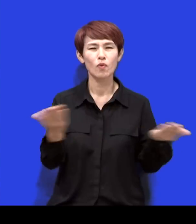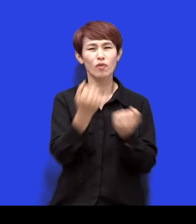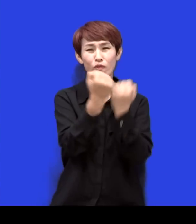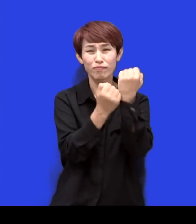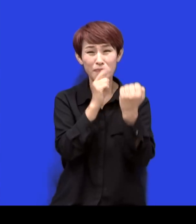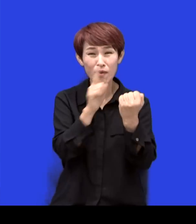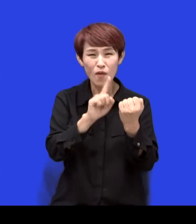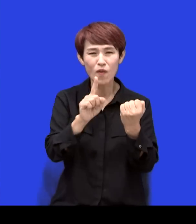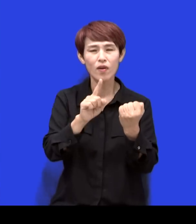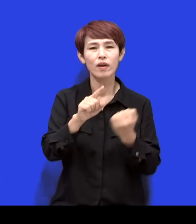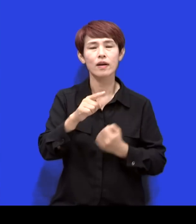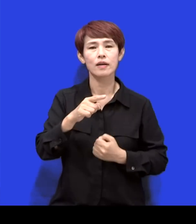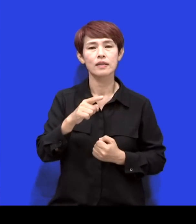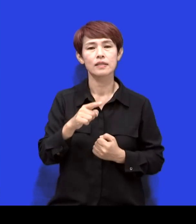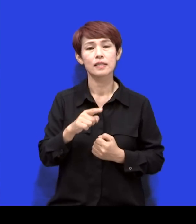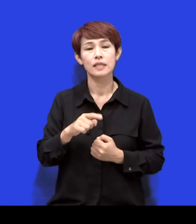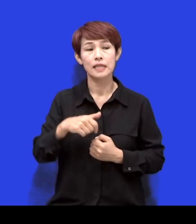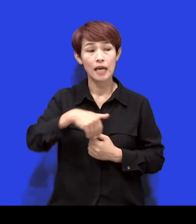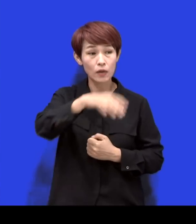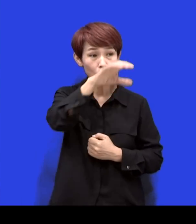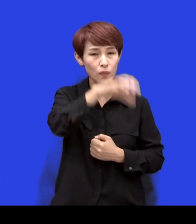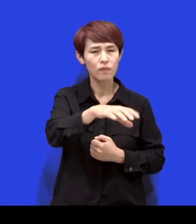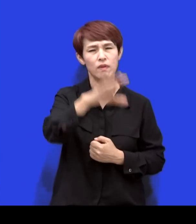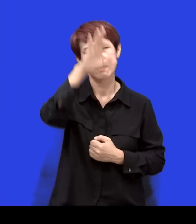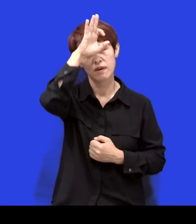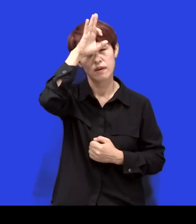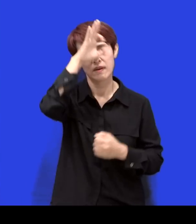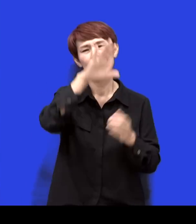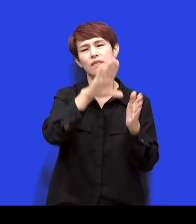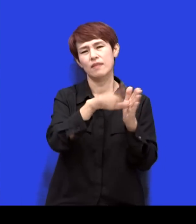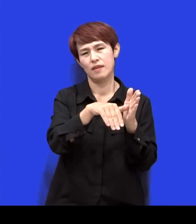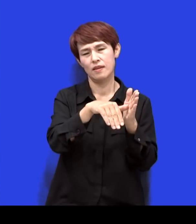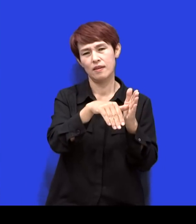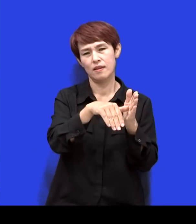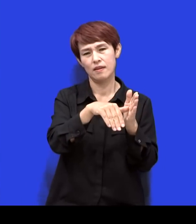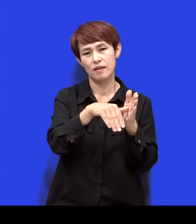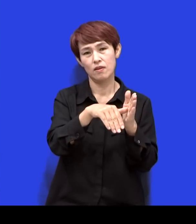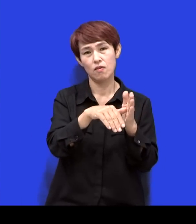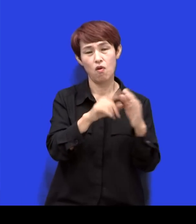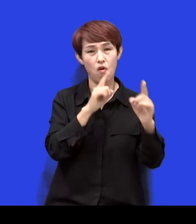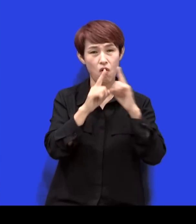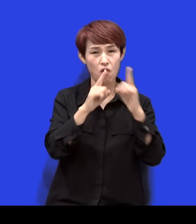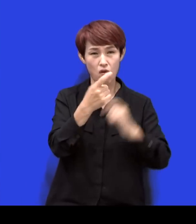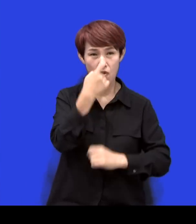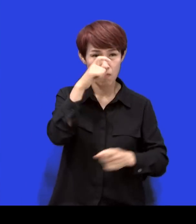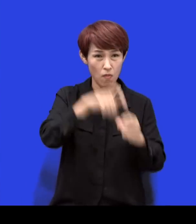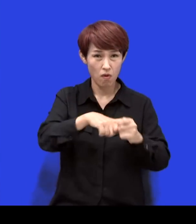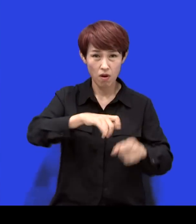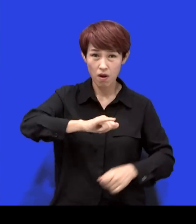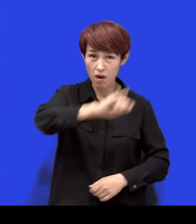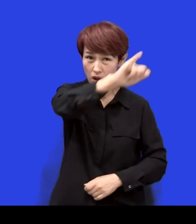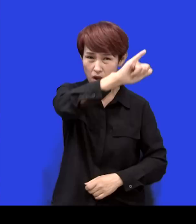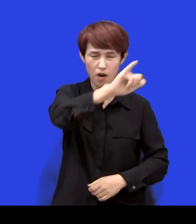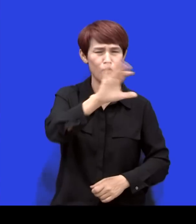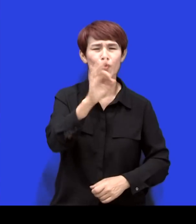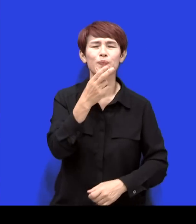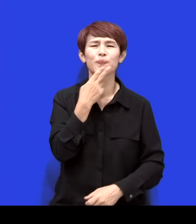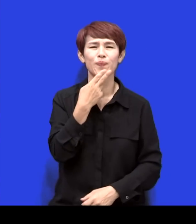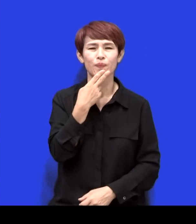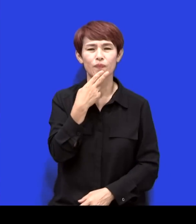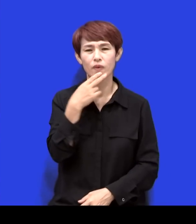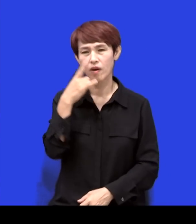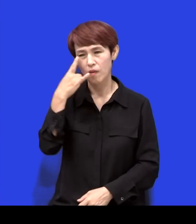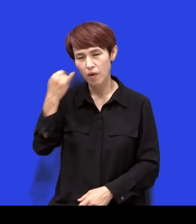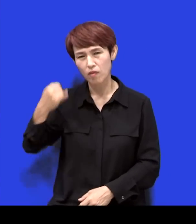예. 여기 가는 곳이 제가 예. 그 당시 IMF고 힘들 때라 예. 저희가 어학연수를 갈 능력이 없었어요. 저희도 집이 이제 어머니도